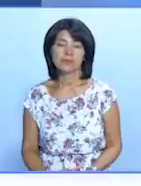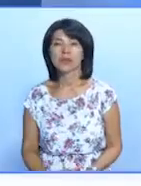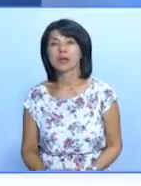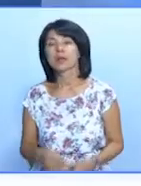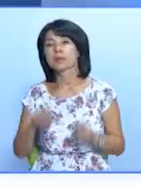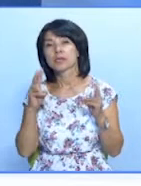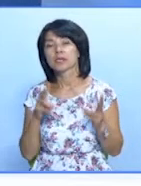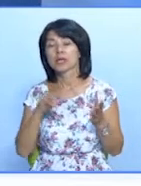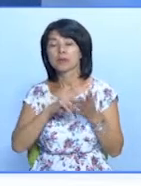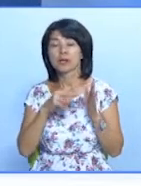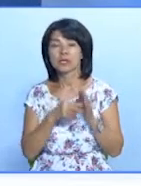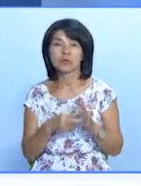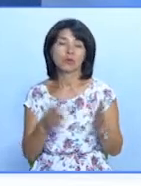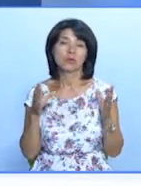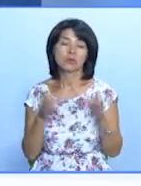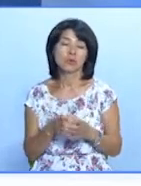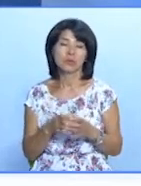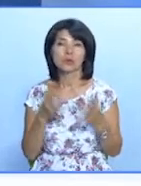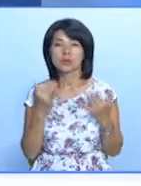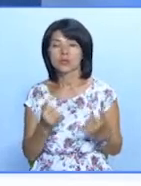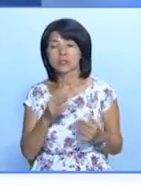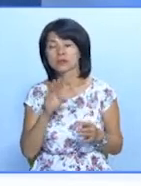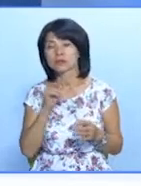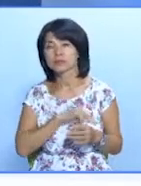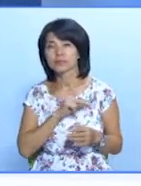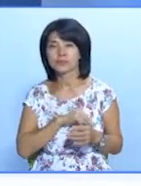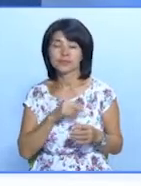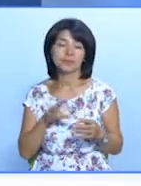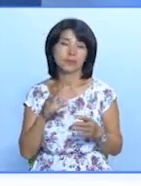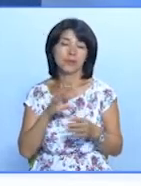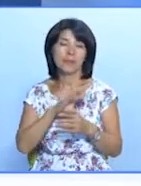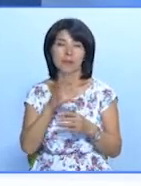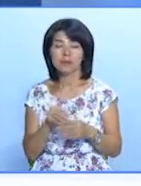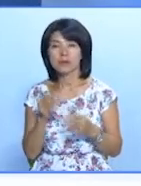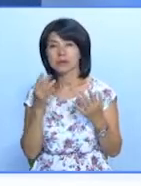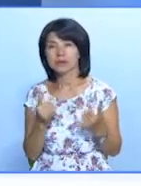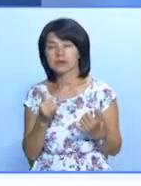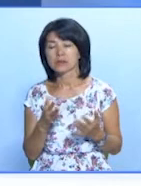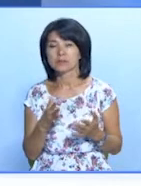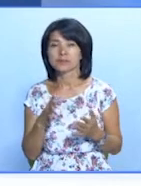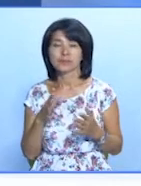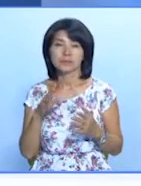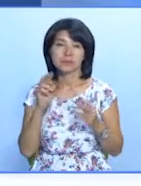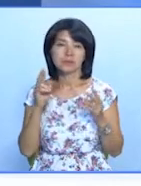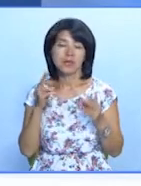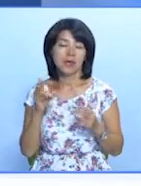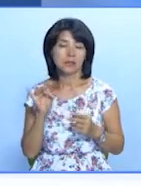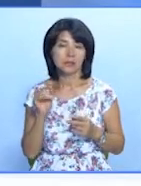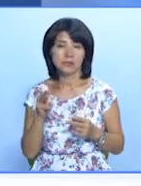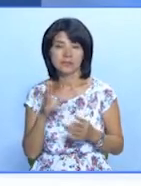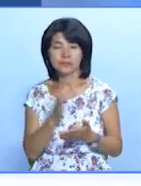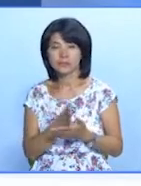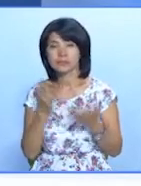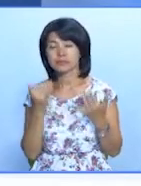арнайы мониторингтік топ өкілдері жұмыспен қамтудың жол картасы бағдарламасы аясында жүзеге асырылып жатқан жобаларды бақылауда ұстайды. Бұл